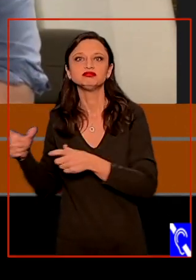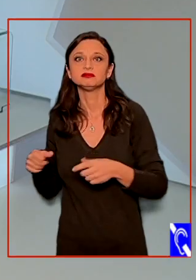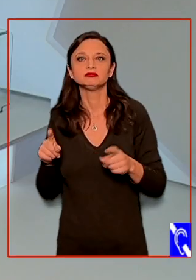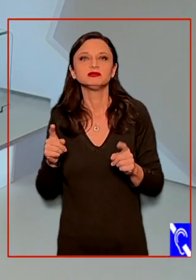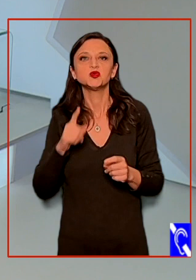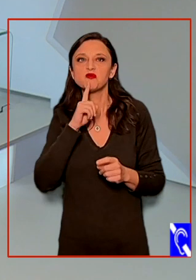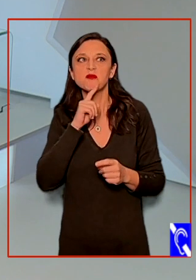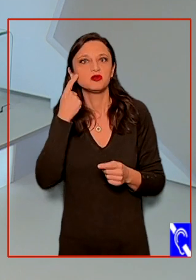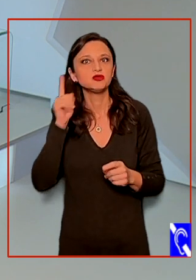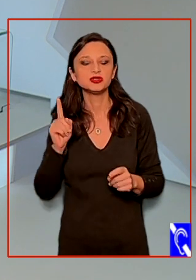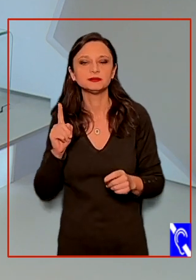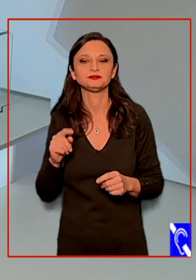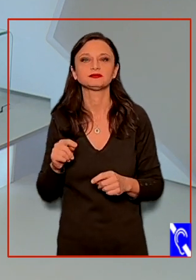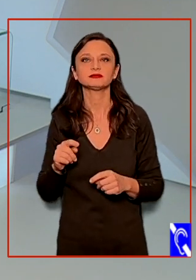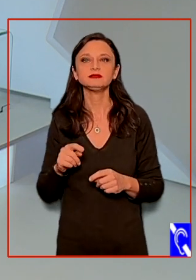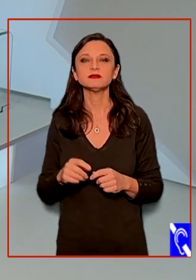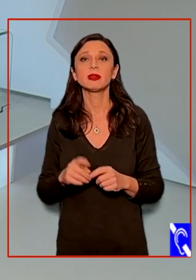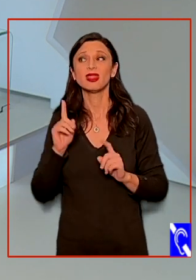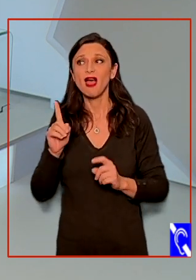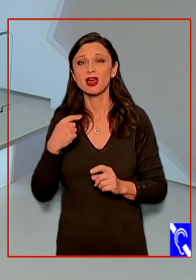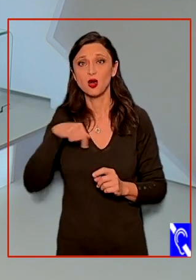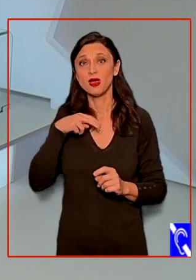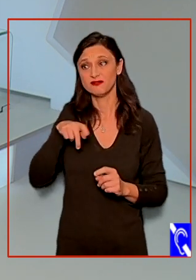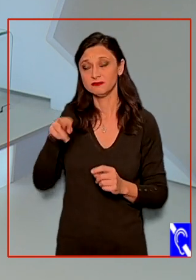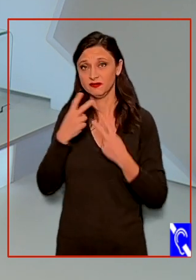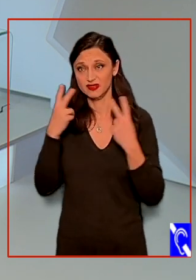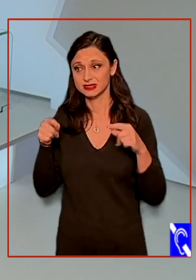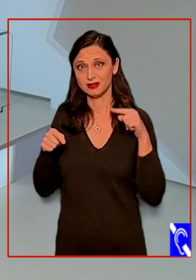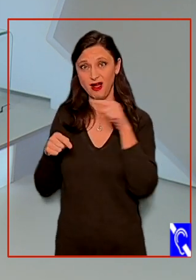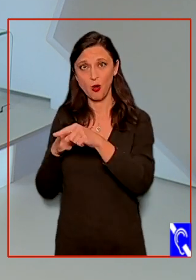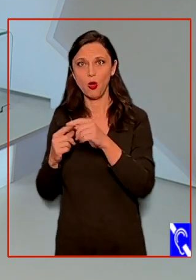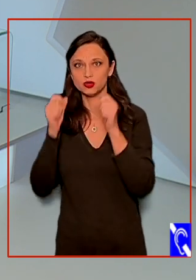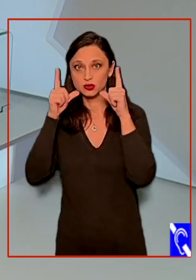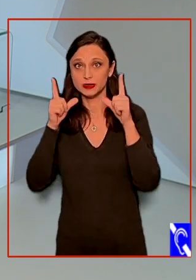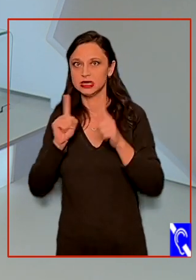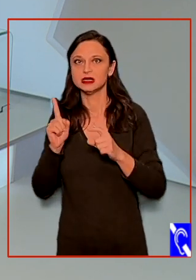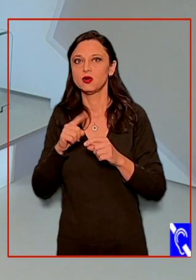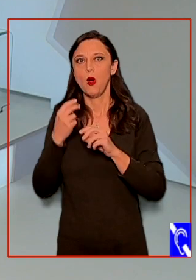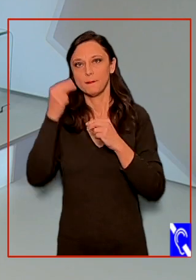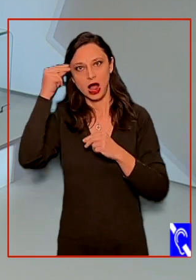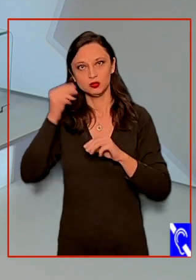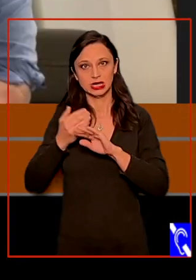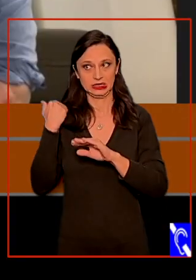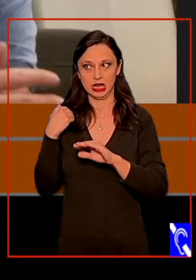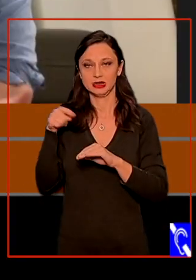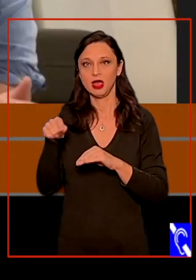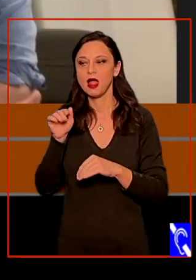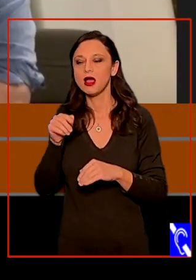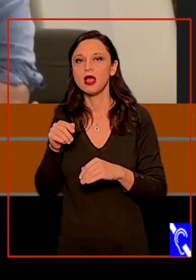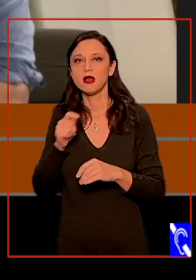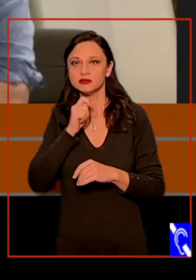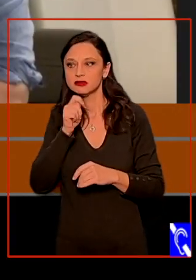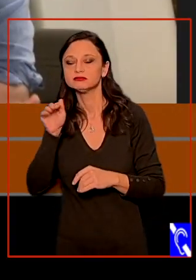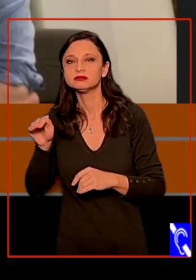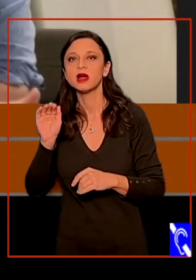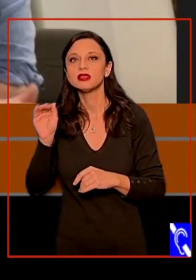oameni au exprimat clar în fața reprezentanților CRJ, aflați în vizită inopinată în aceste centre, că nu vor să se